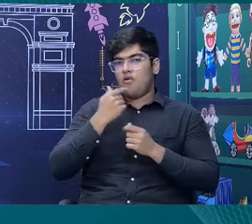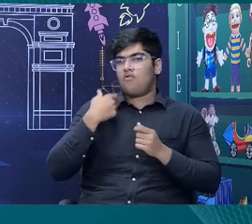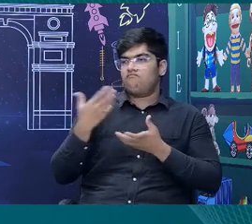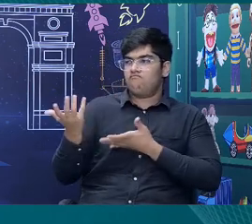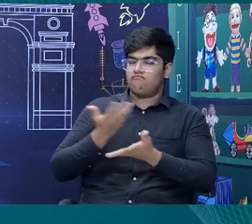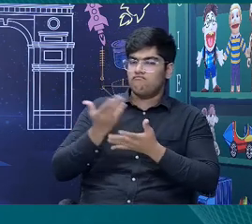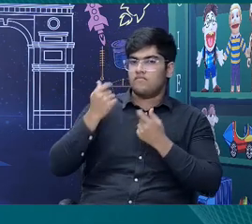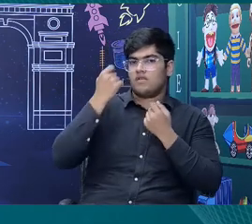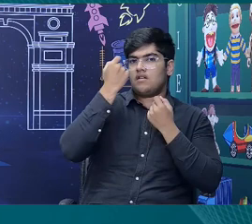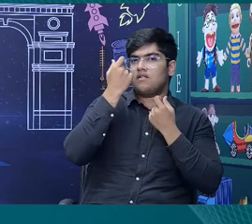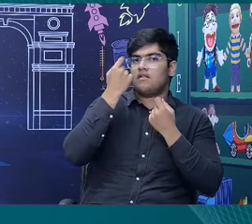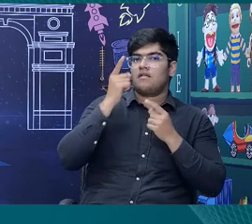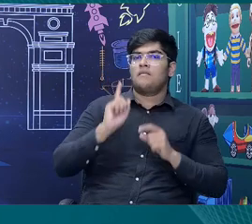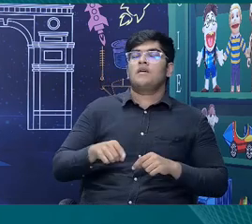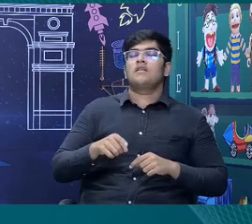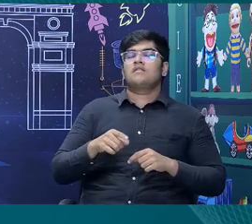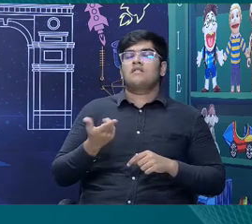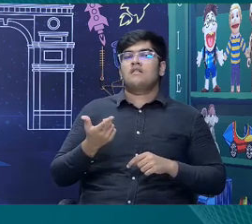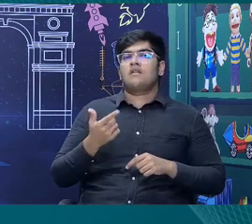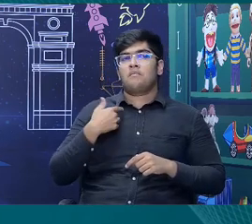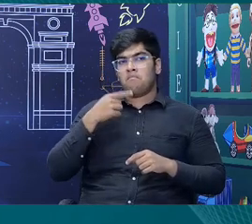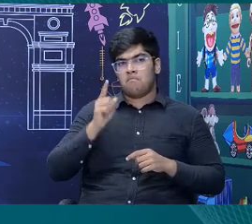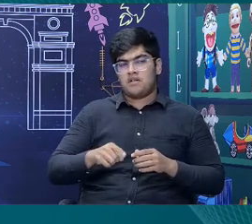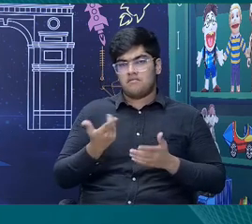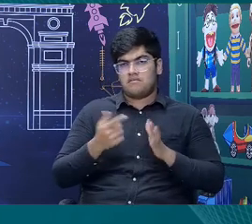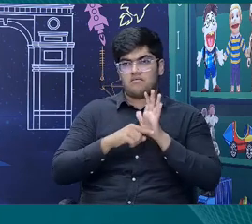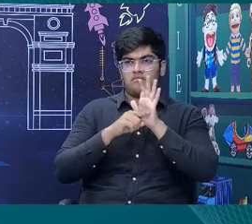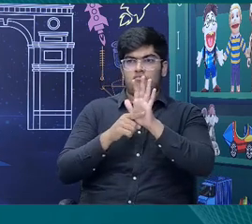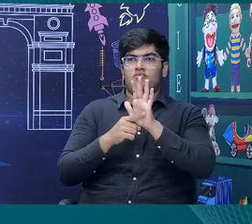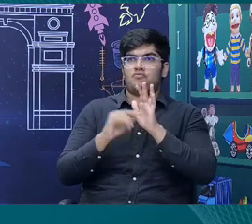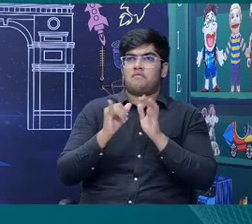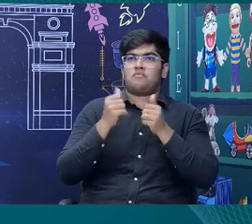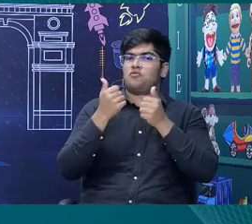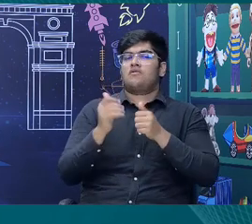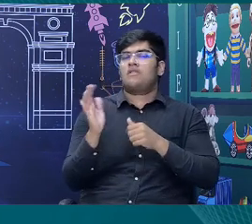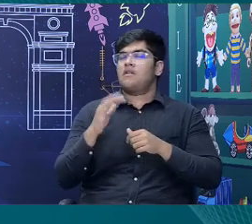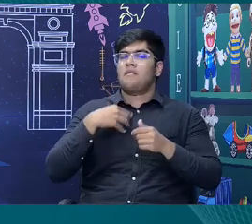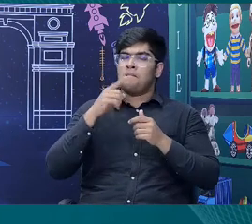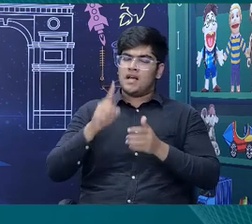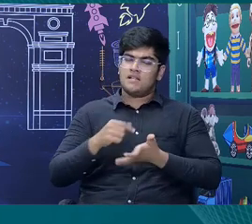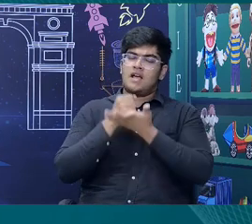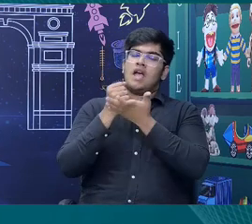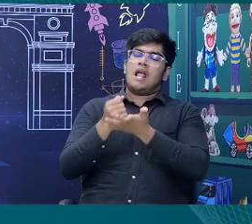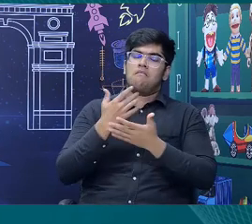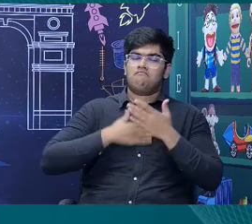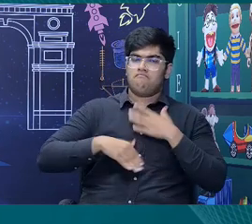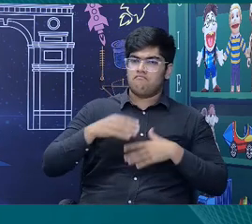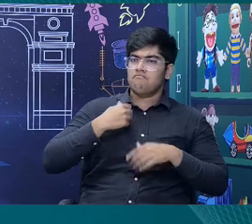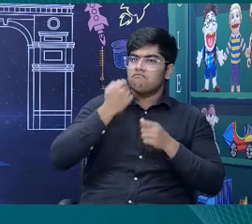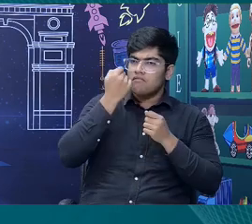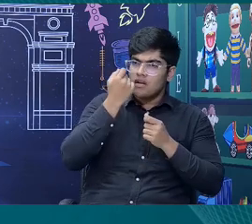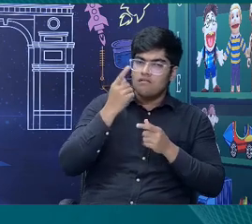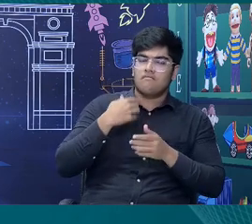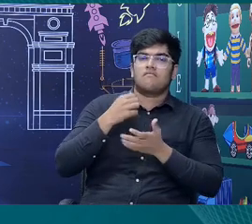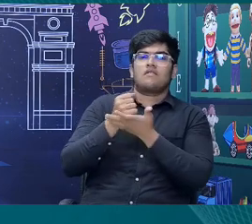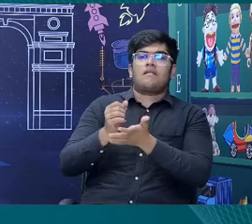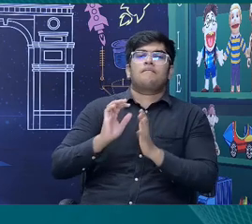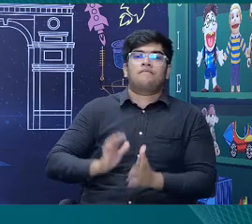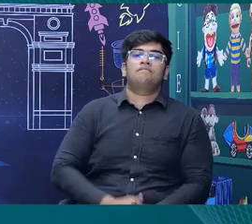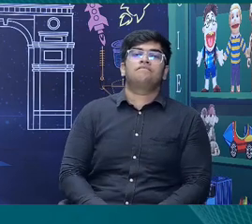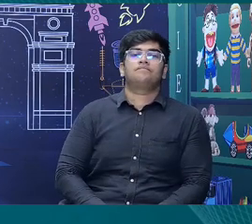जरूरी नहीं है कि सिंपैथी दिखाए लेकिन हम हर किसी के लिए एंपैथी शो कर सकते हैं एंपैथी शो कर सकते हैं एगजैक्टली एज इट इज हम जब बात कर रहे